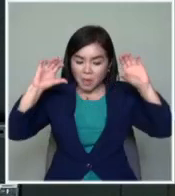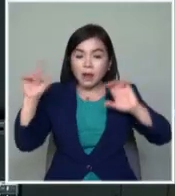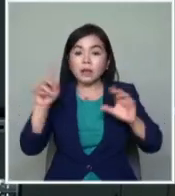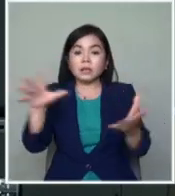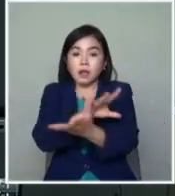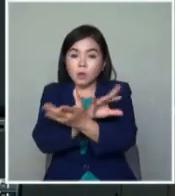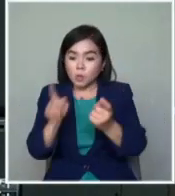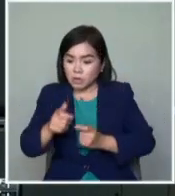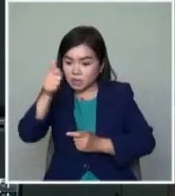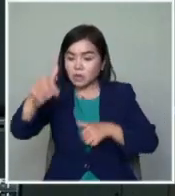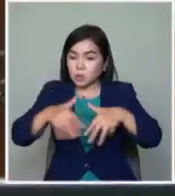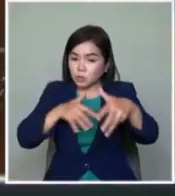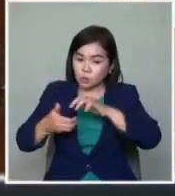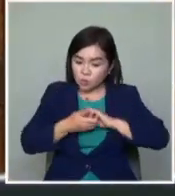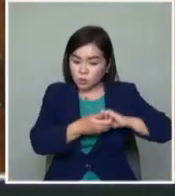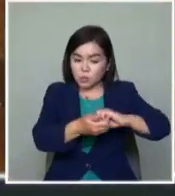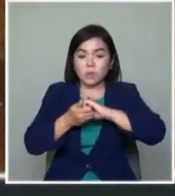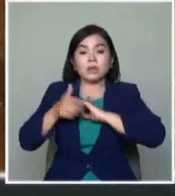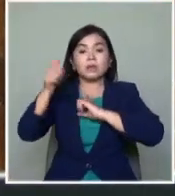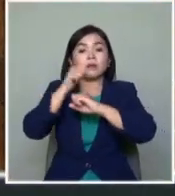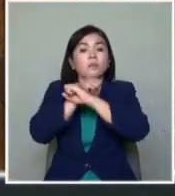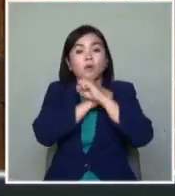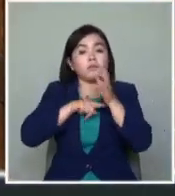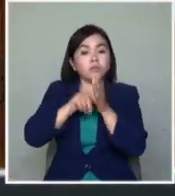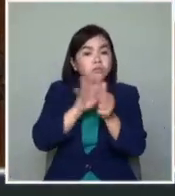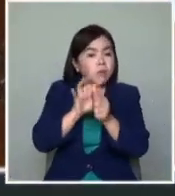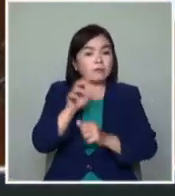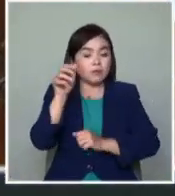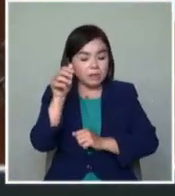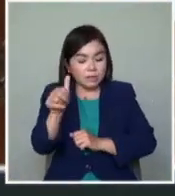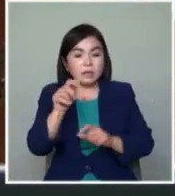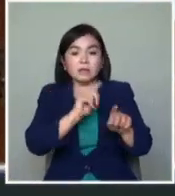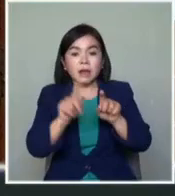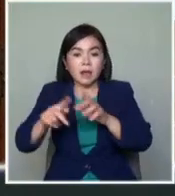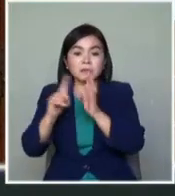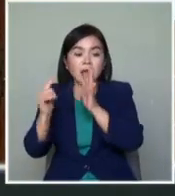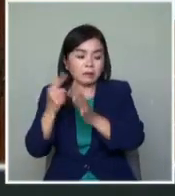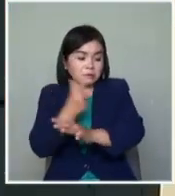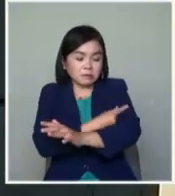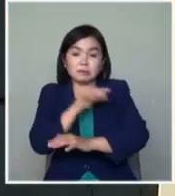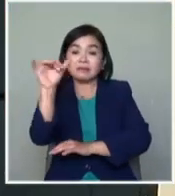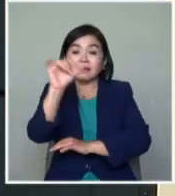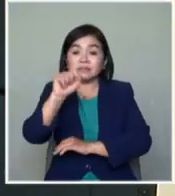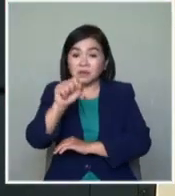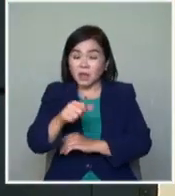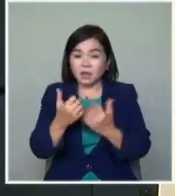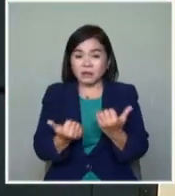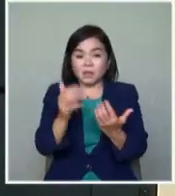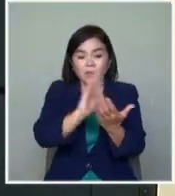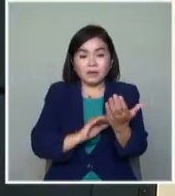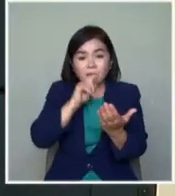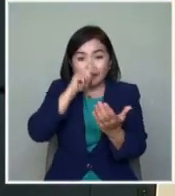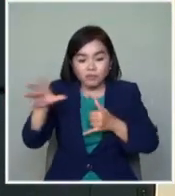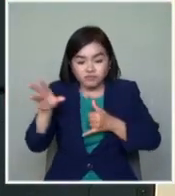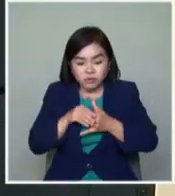สังคมที่ร่วมมือกันยับยั้งการแพร่ระบาดของไวรัสได้แม้จะยังไม่มีวัคซีนตัวเลขผู้ติดเชื้อในประเทศของไทย